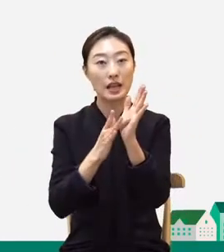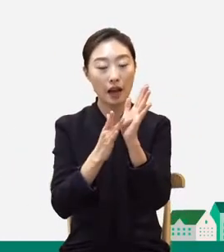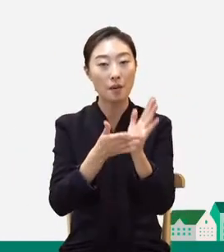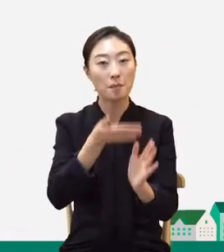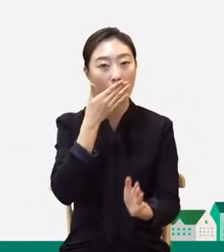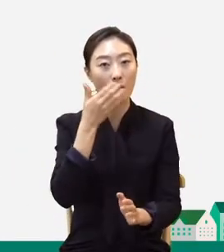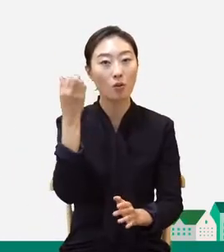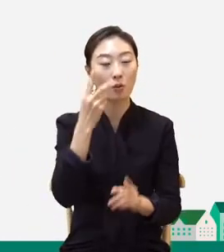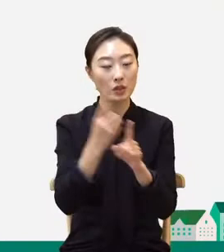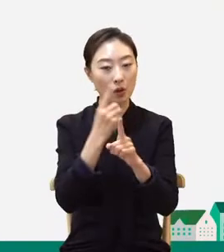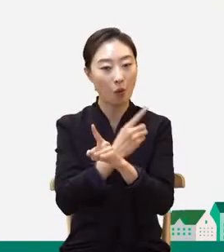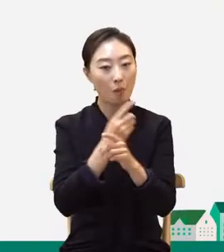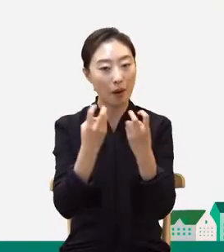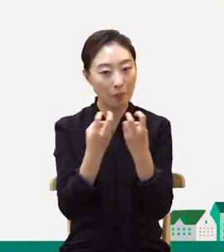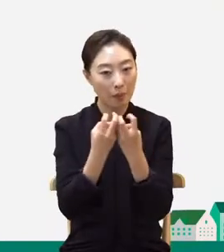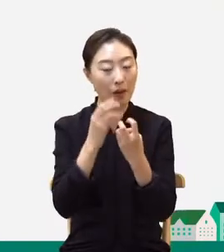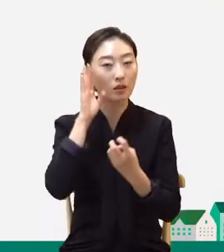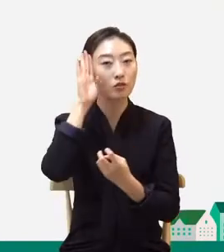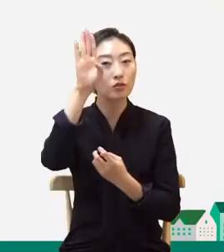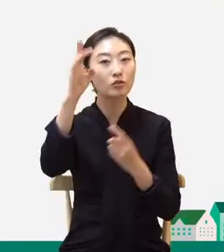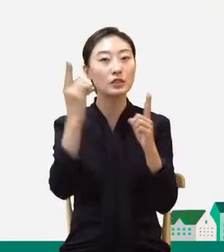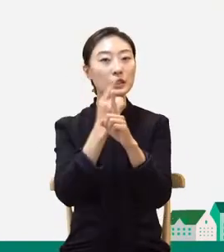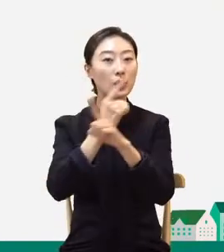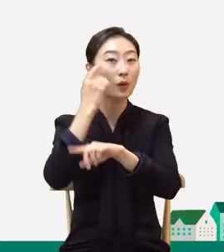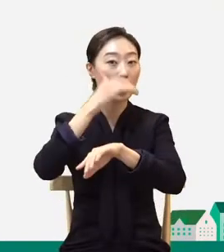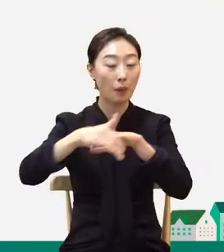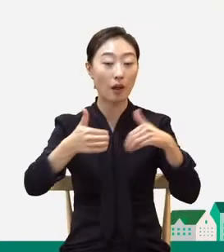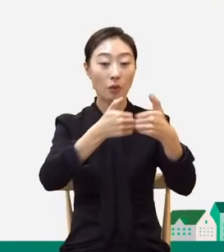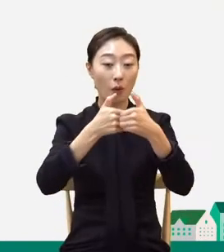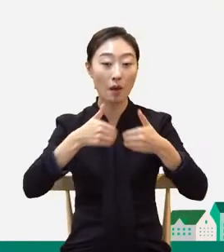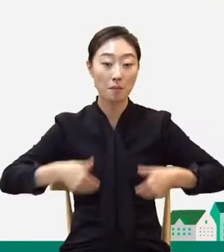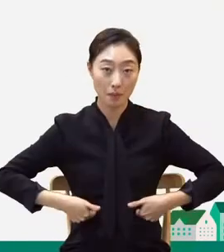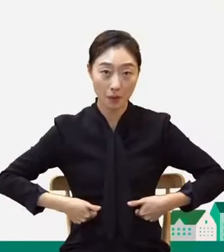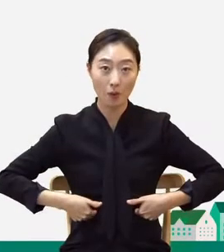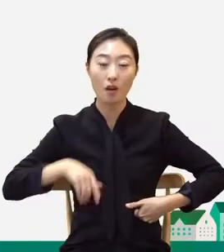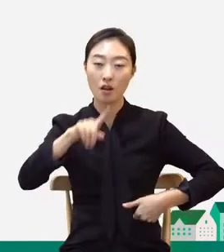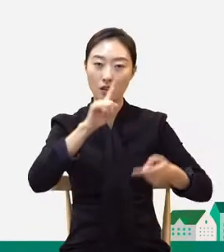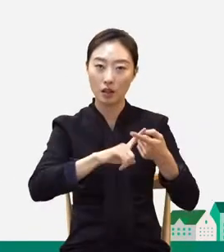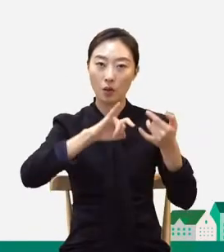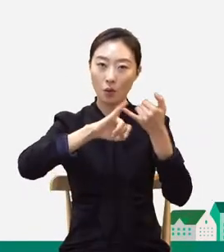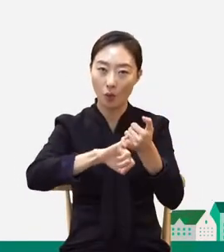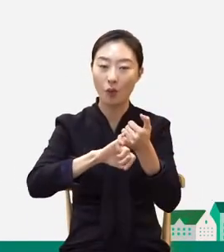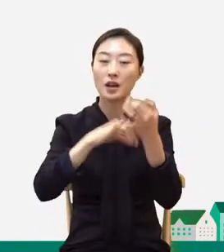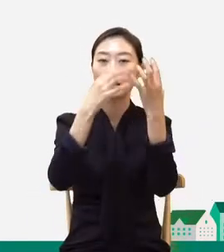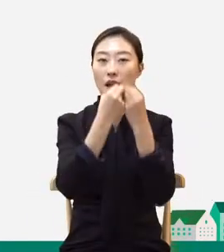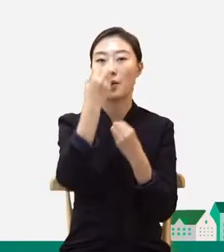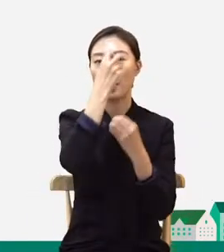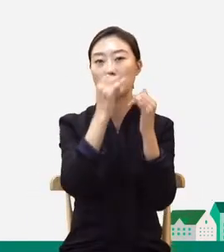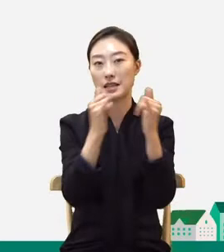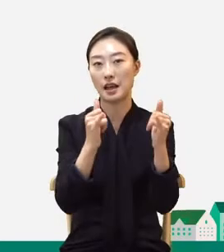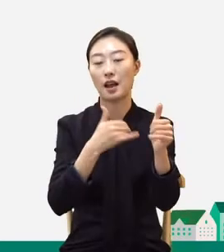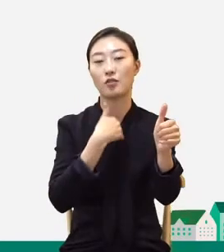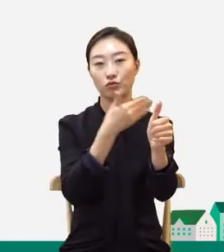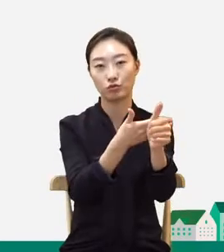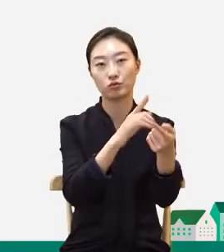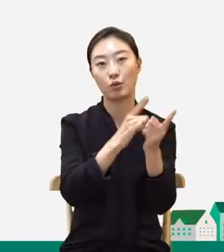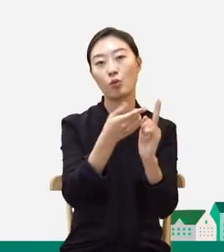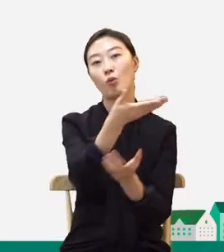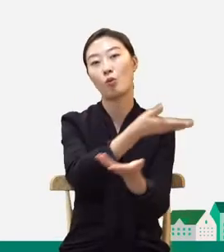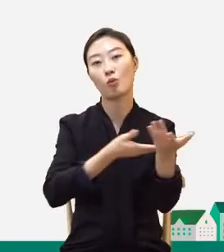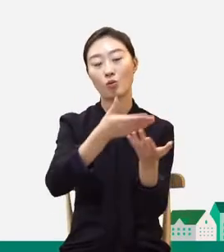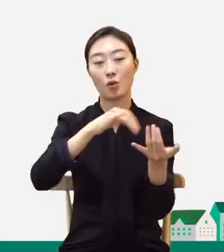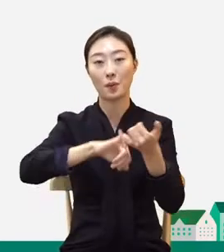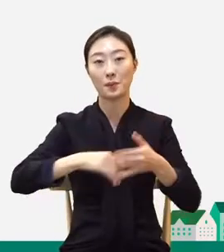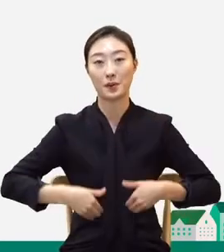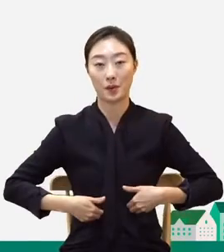방법 또는 추후 치료 계획 등의 어떤 논의할 사항이 있다면 이 부분도 사례관리자와 함께 공유하도록 하고 있습니다.